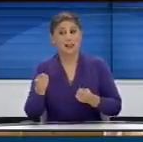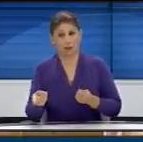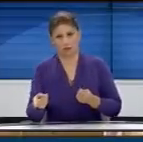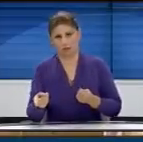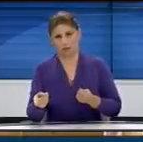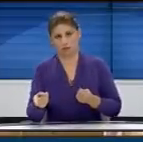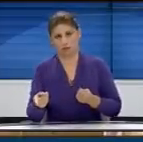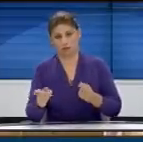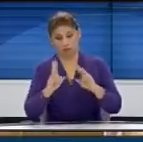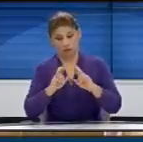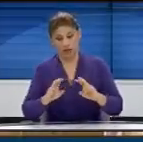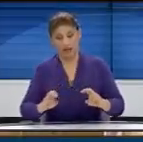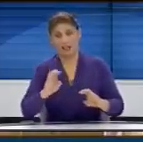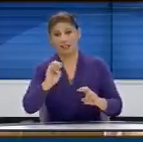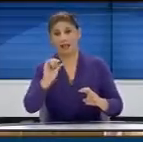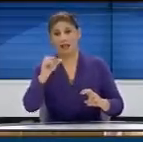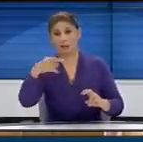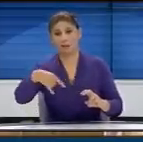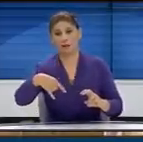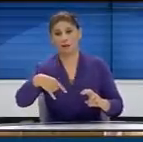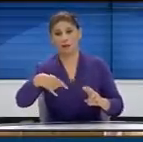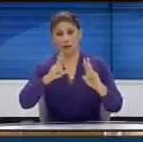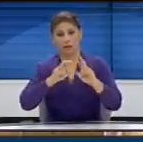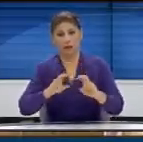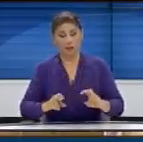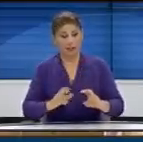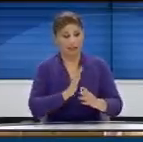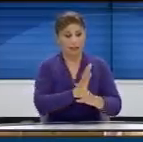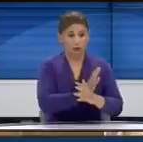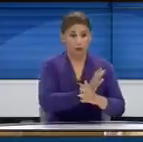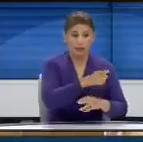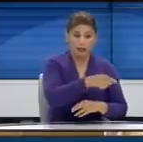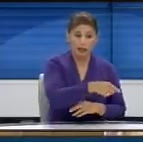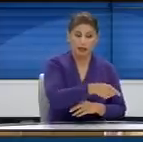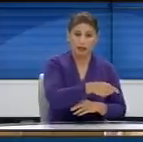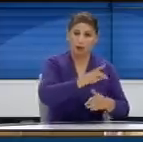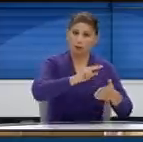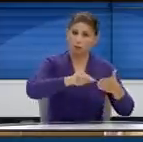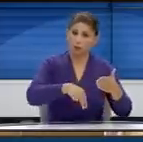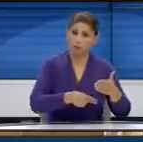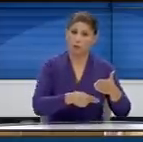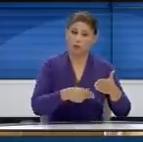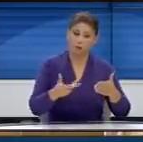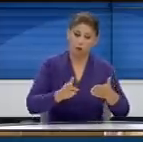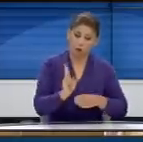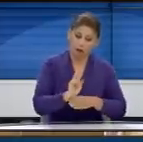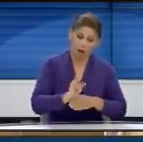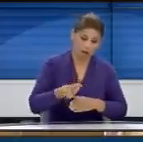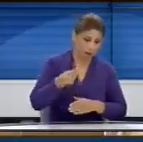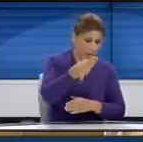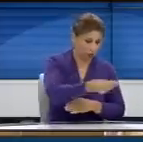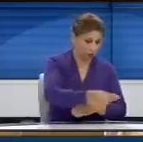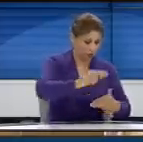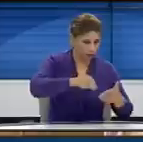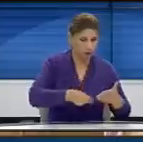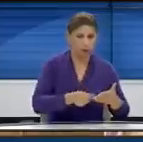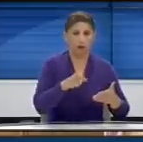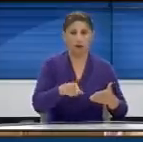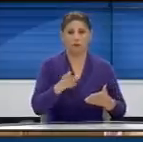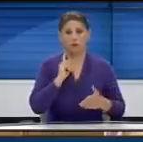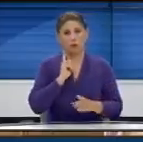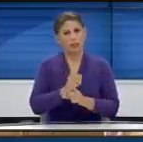Να μπορεί να ελέγξει την ΕΥΠ. Να μπορεί να ελέγξει ακόμα και τον εισαγγελέα, ο οποίος υπογράφει ότι οι χαρτί του δώσουν από την ΕΥΠ. Είναι μια